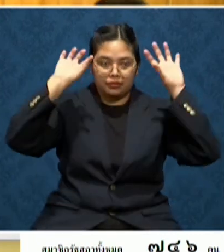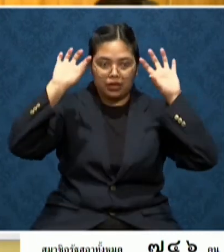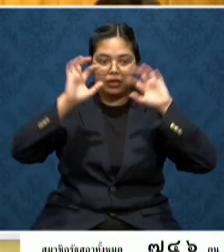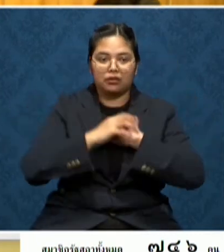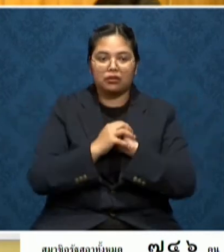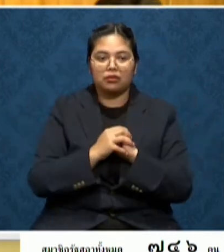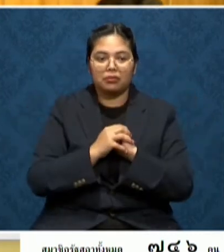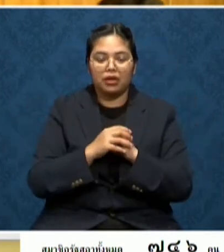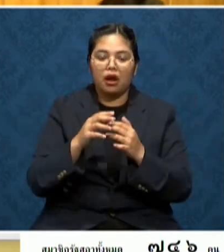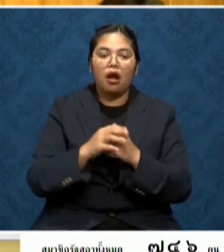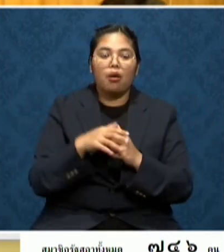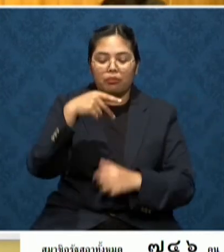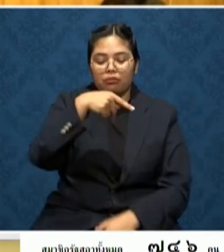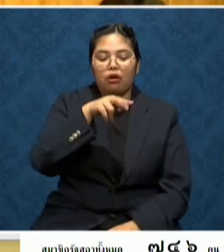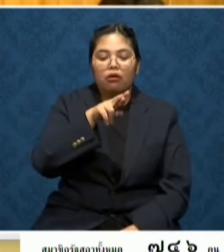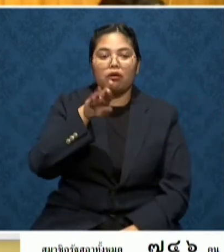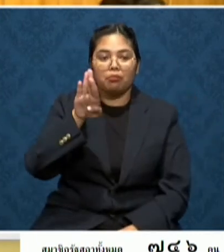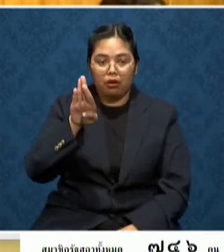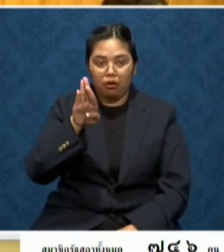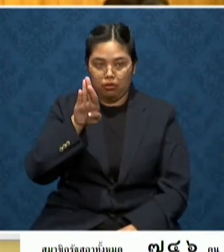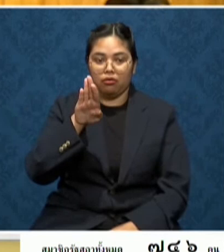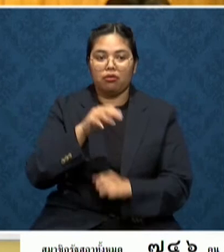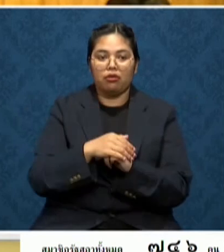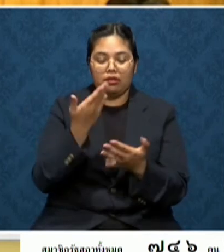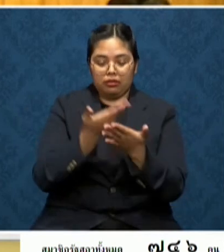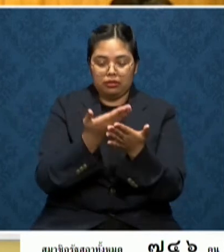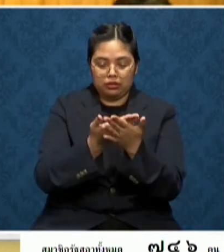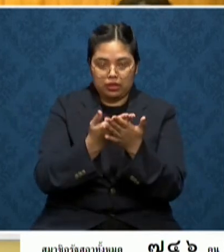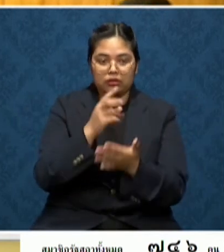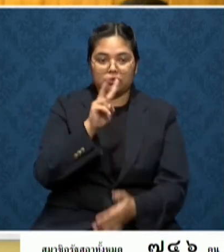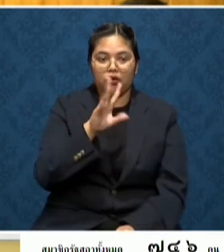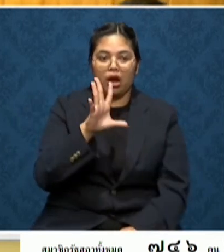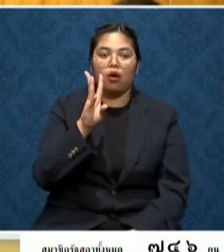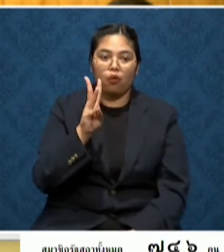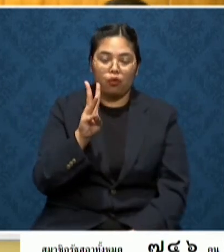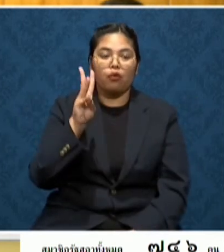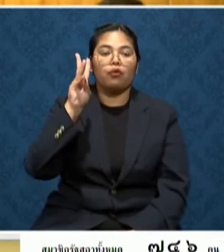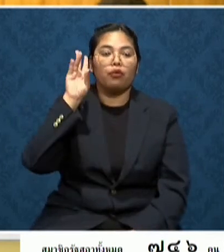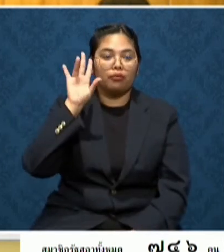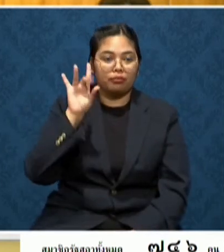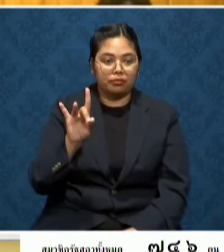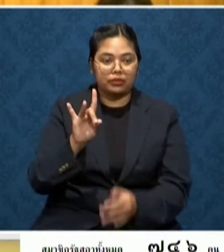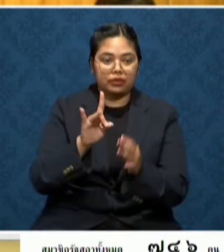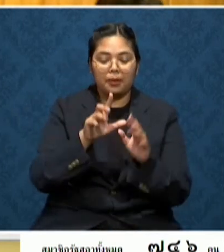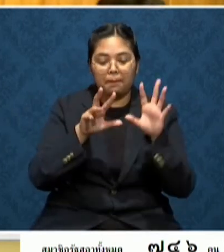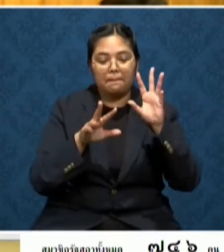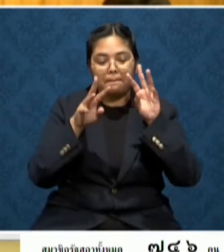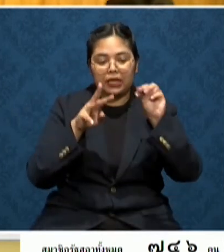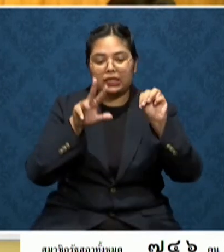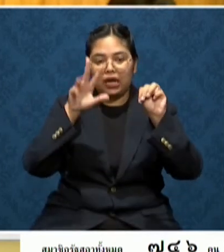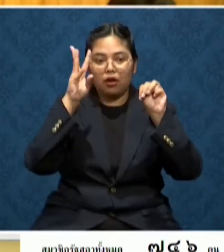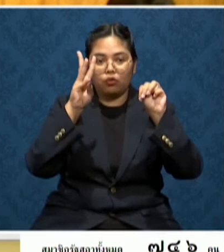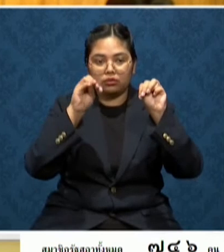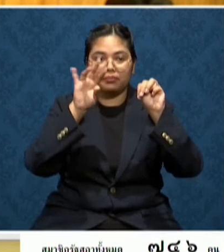พรบวินัยการเงินการคลัง 2561มาตรา 28ก็คือหมายความว่าให้รัฐวิสาหกิจ